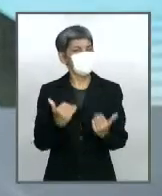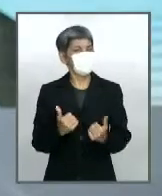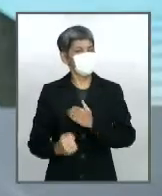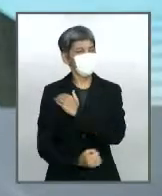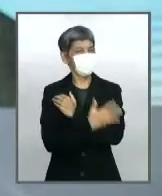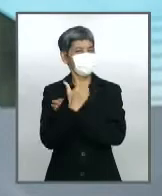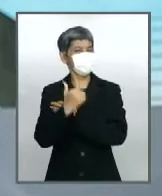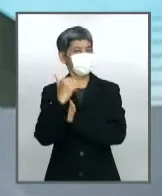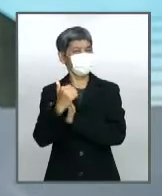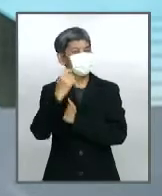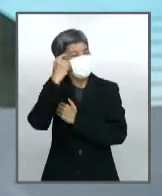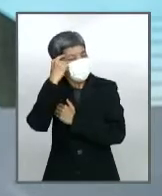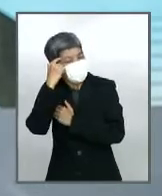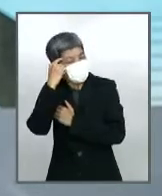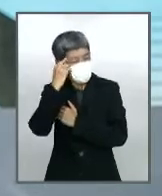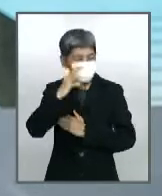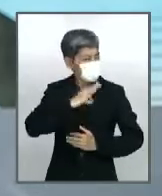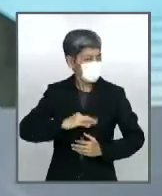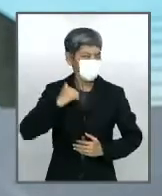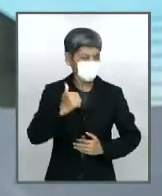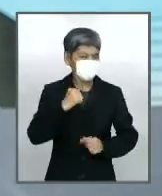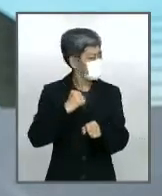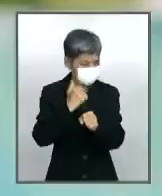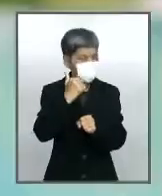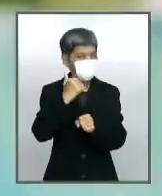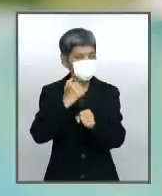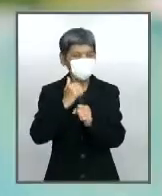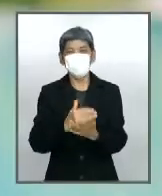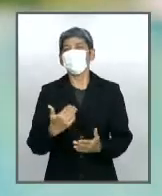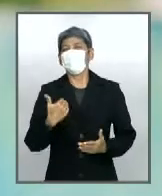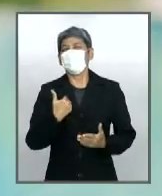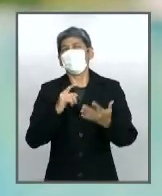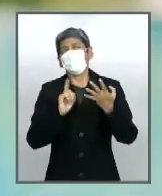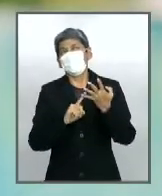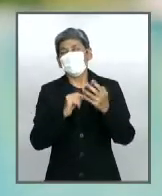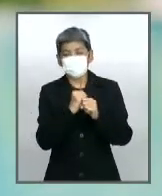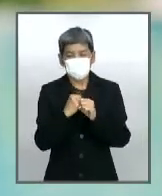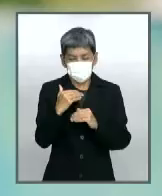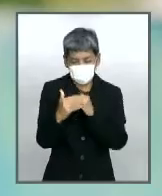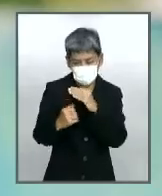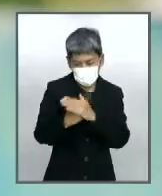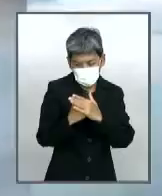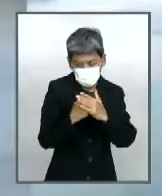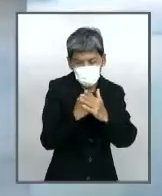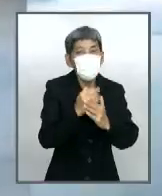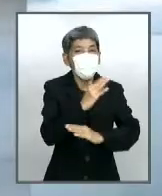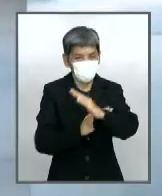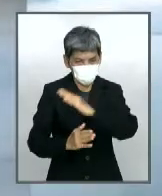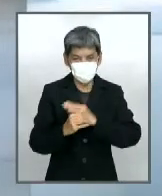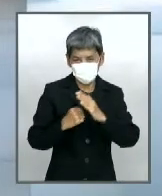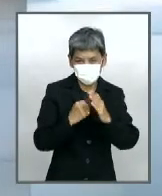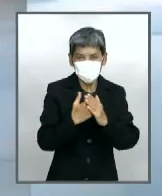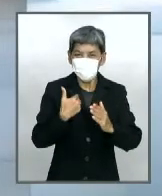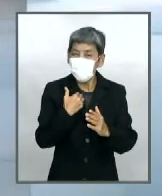จริงๆแล้วตรงนี้ก็เป็นโอกาสที่ดีมองให้เป็นข้อดีอะค่ะแล้วก็นอกจากนั้นแล้วก็จะมีงานที่เรียกว่าขับเคลื่อนเพื่อคนพิ